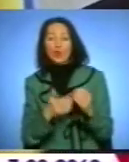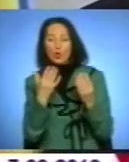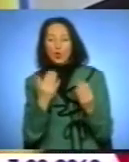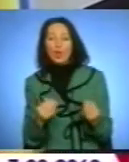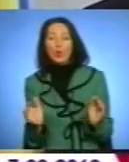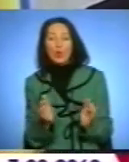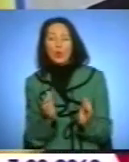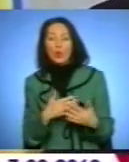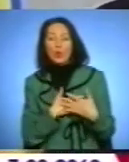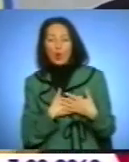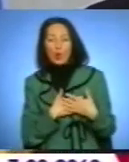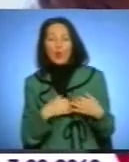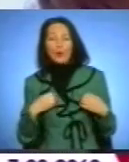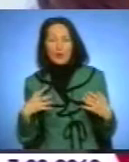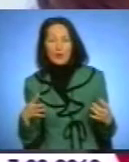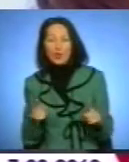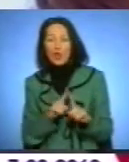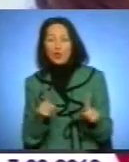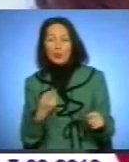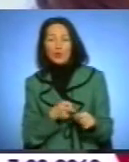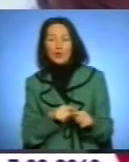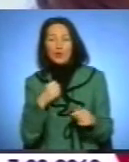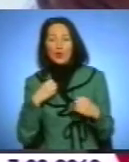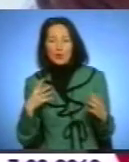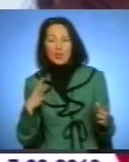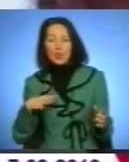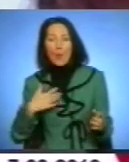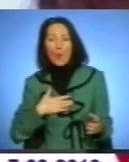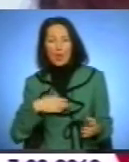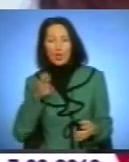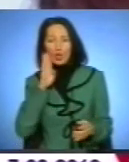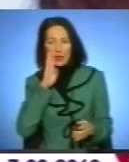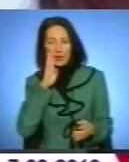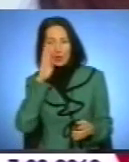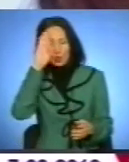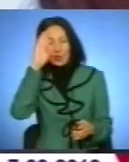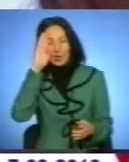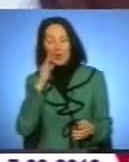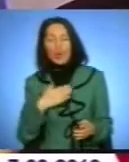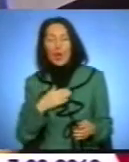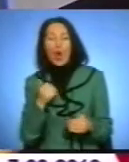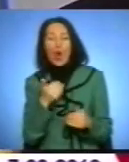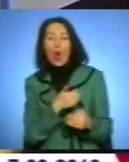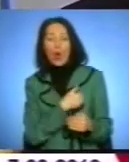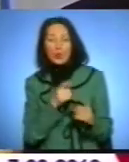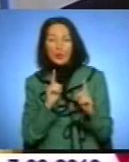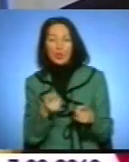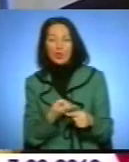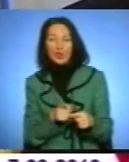свята чекаємо ми, чоловіки, тому що ми хочемо дійсно цей день, напередодні цього